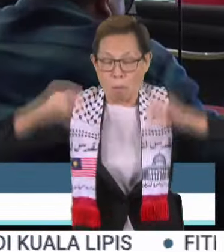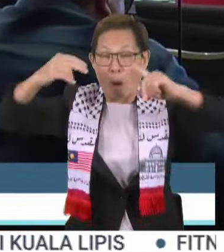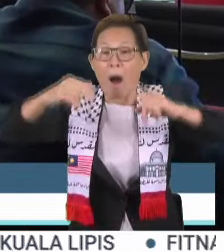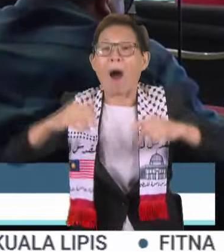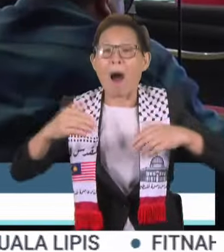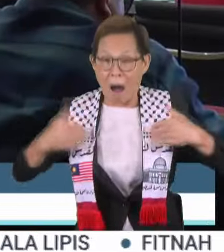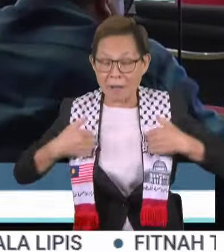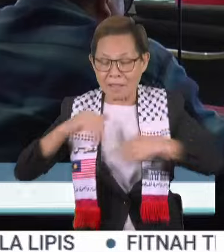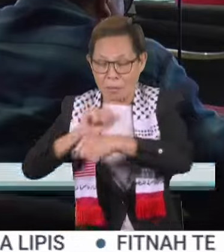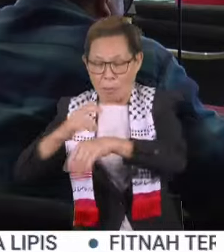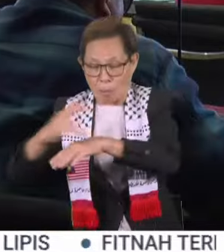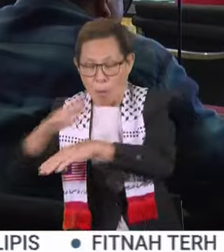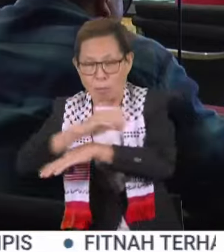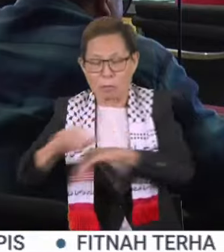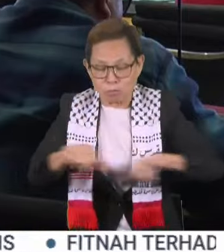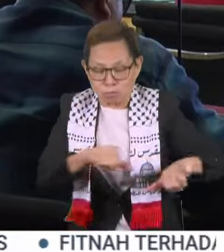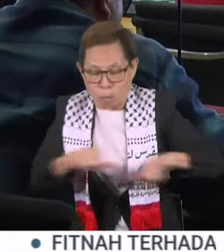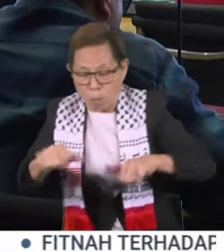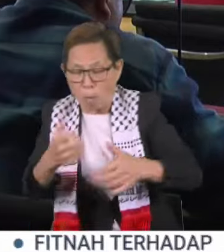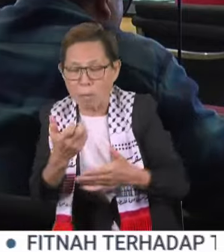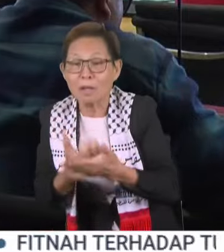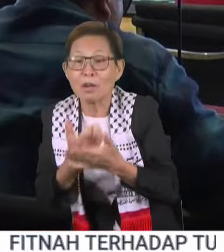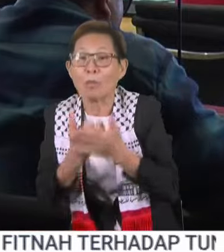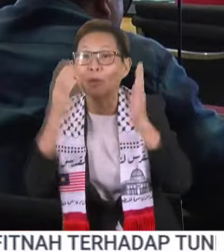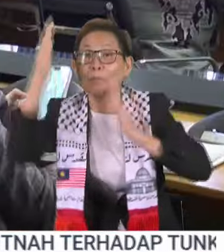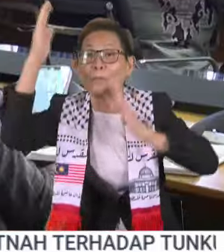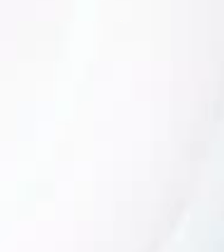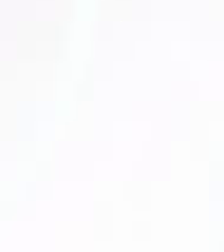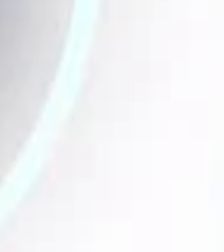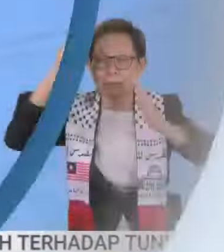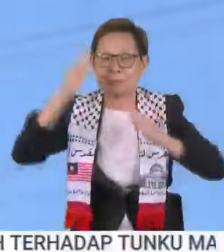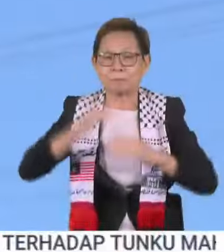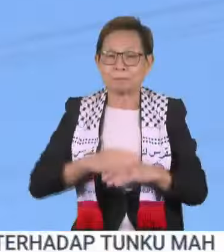pekerjaan dan rancakkan ekonomi negara.